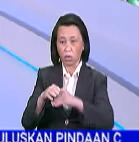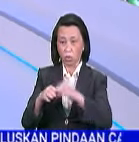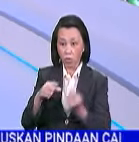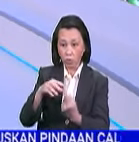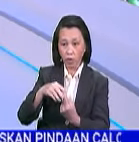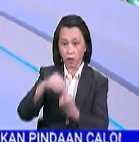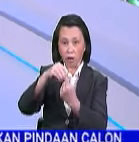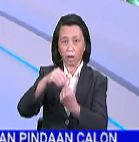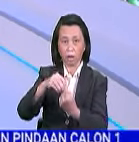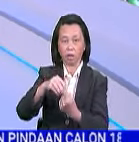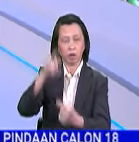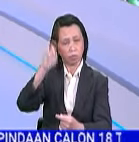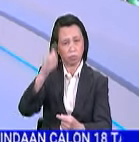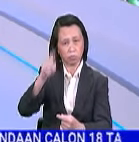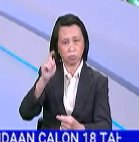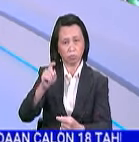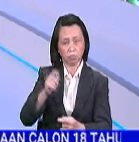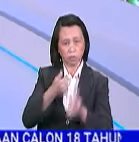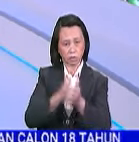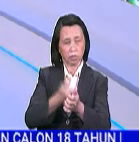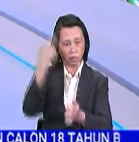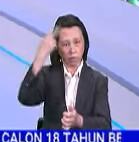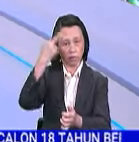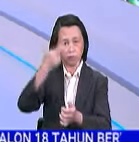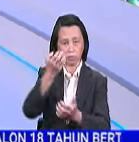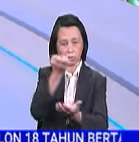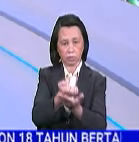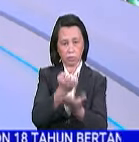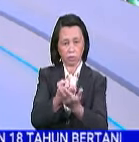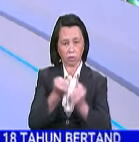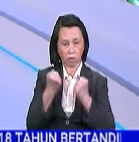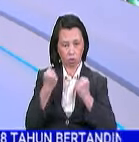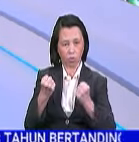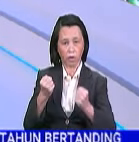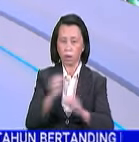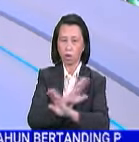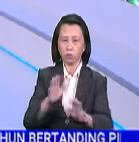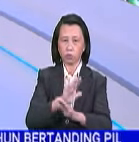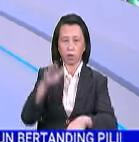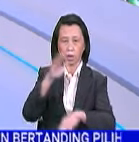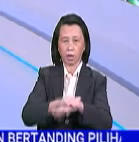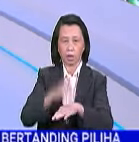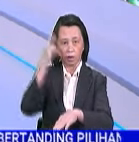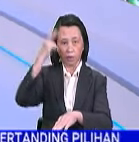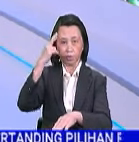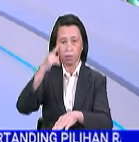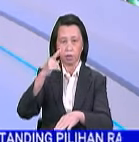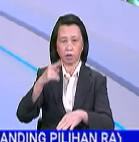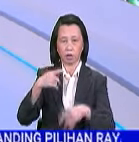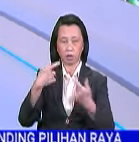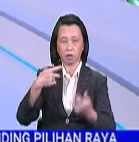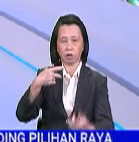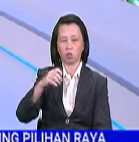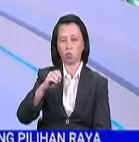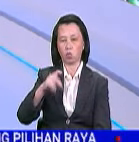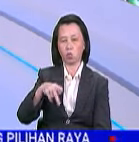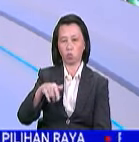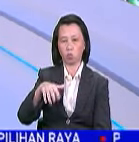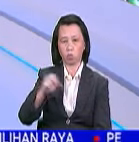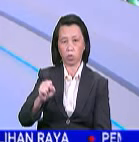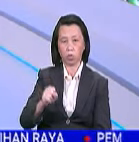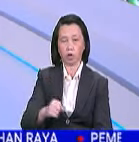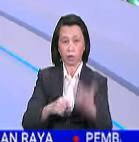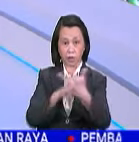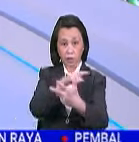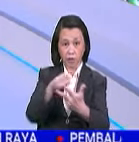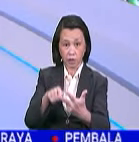khas perlu berteraskan alasan ekonomi yang kukuh, bukan atas dasar populis. Tiga skim pengeluaran